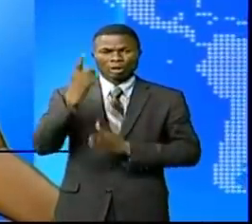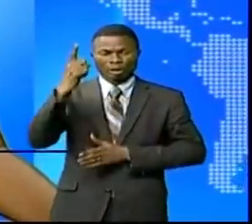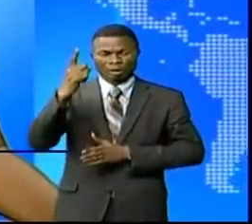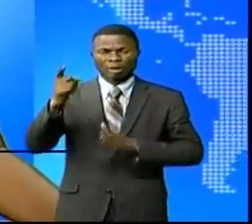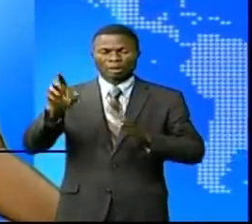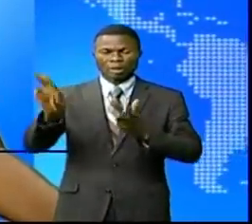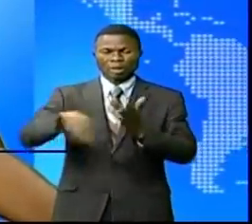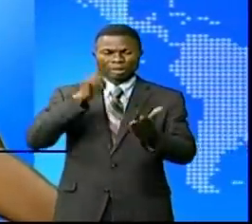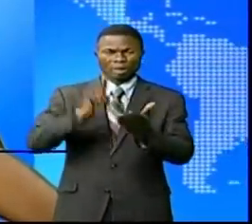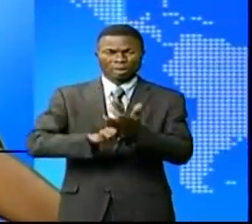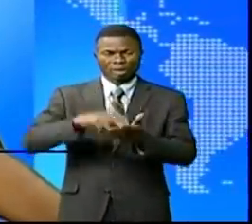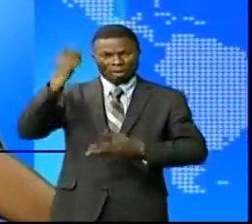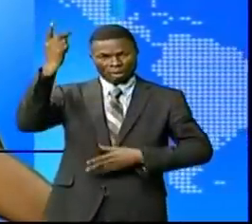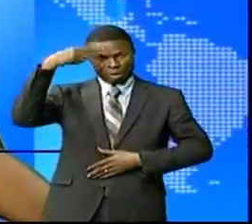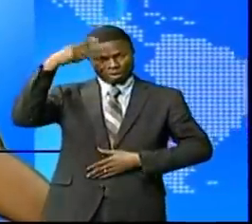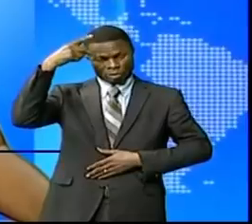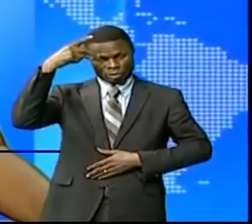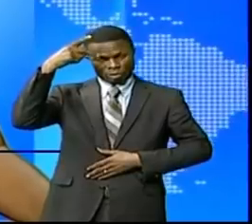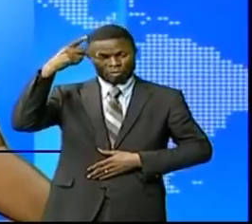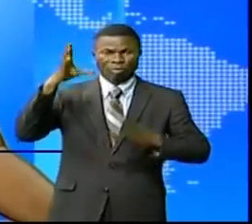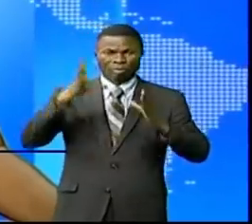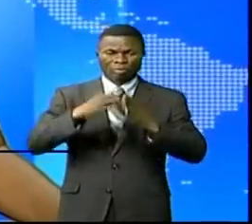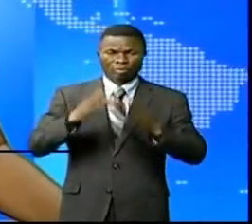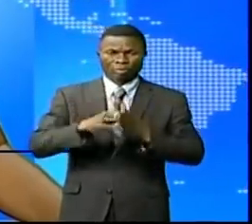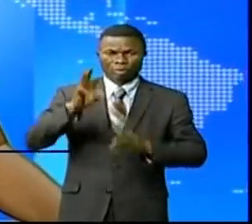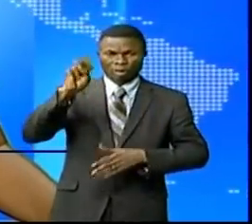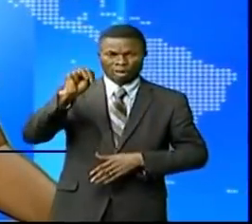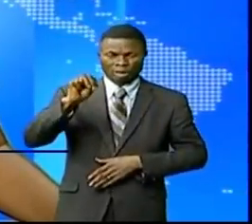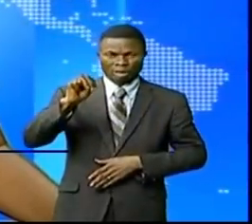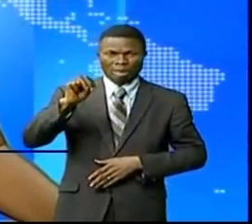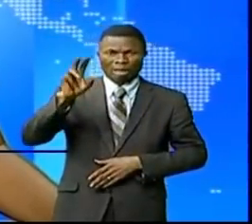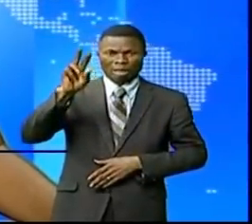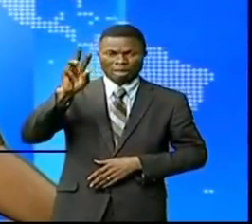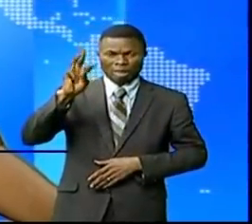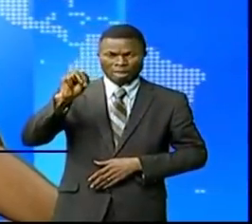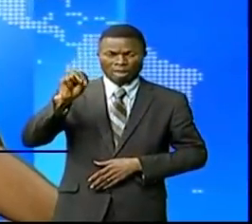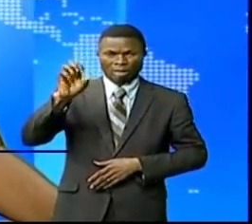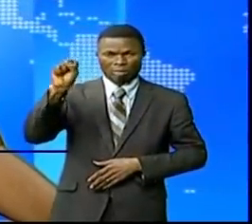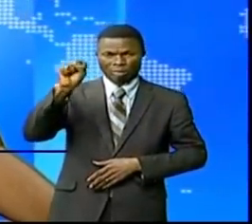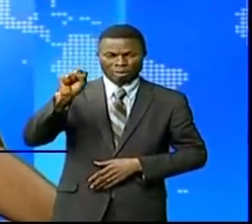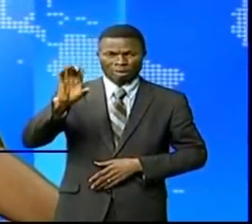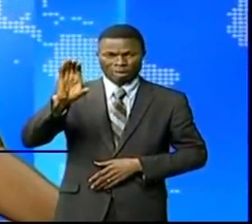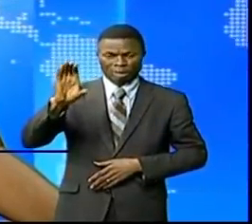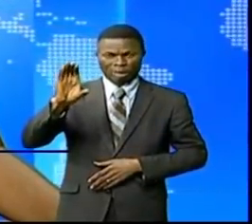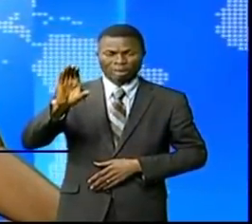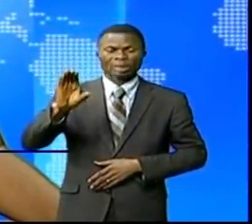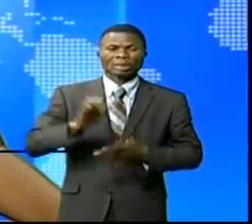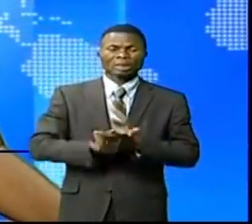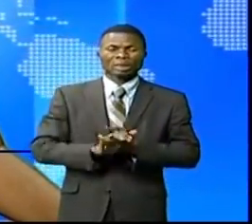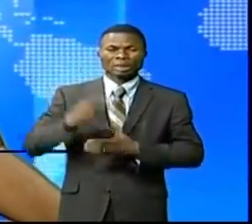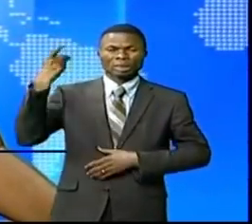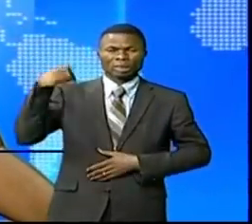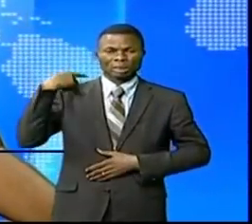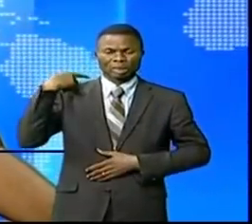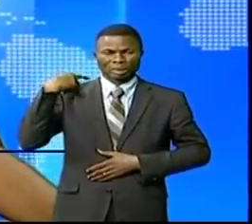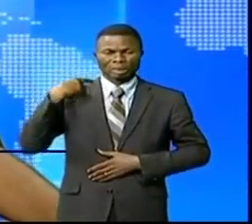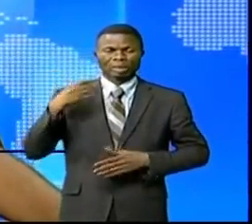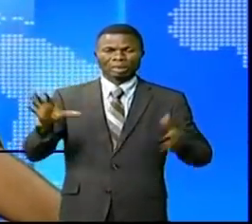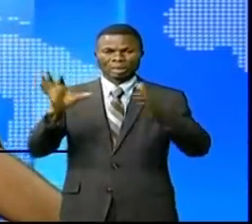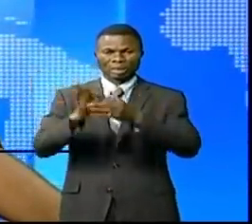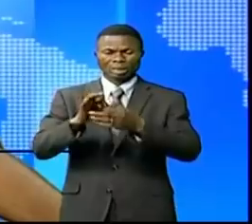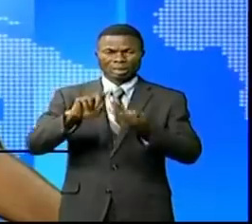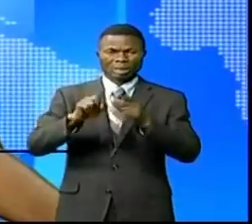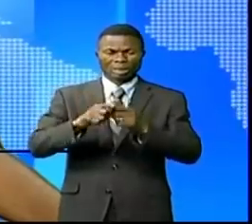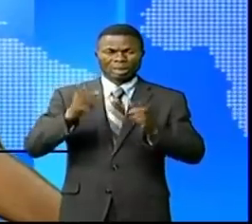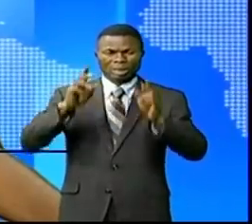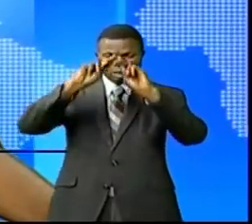accord politique avec le MSC de Laurent Batumona, allié de taille de l'UDPS. D'autres précisions